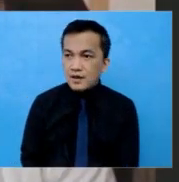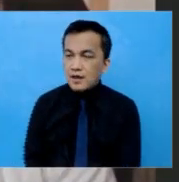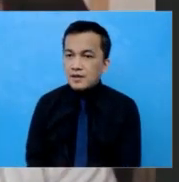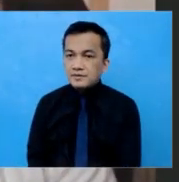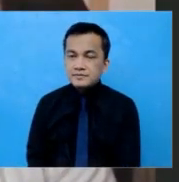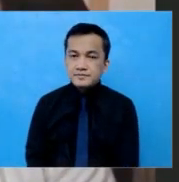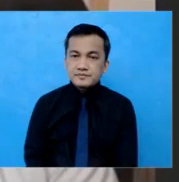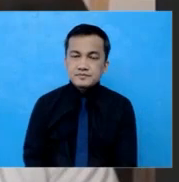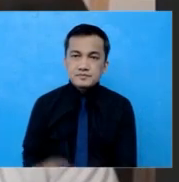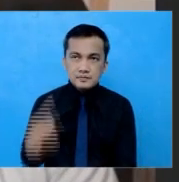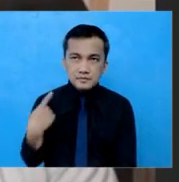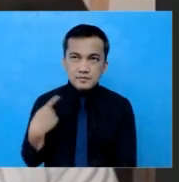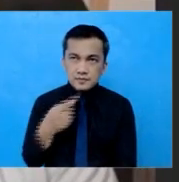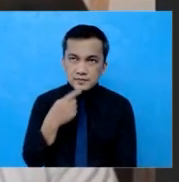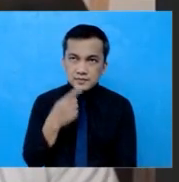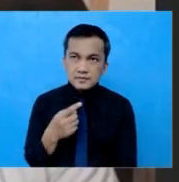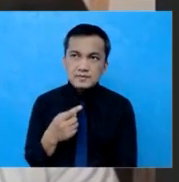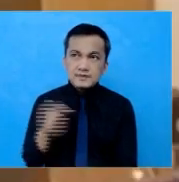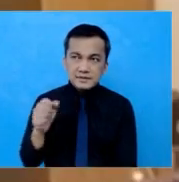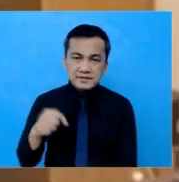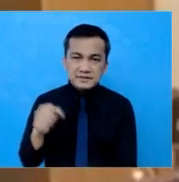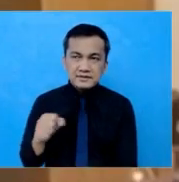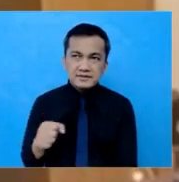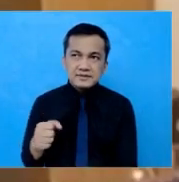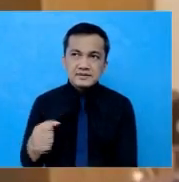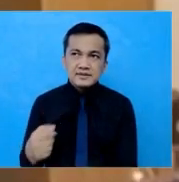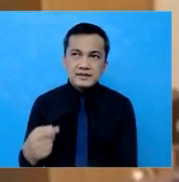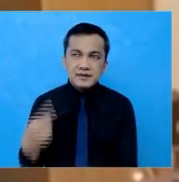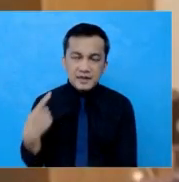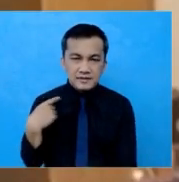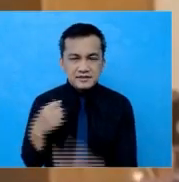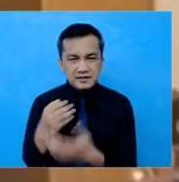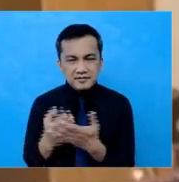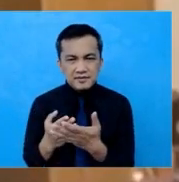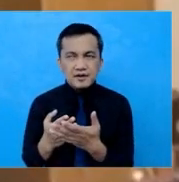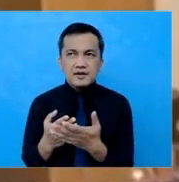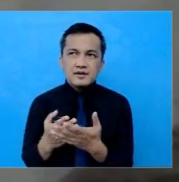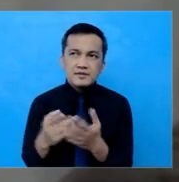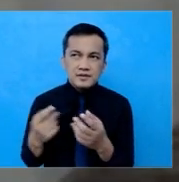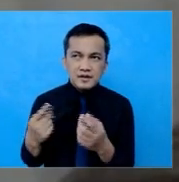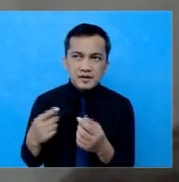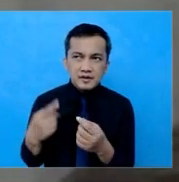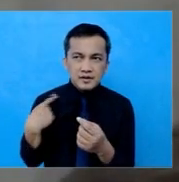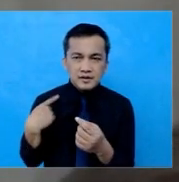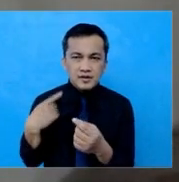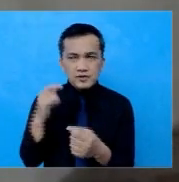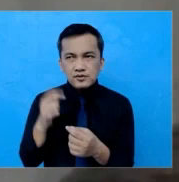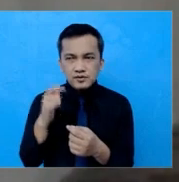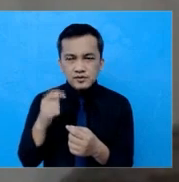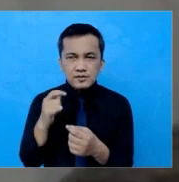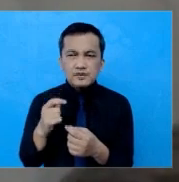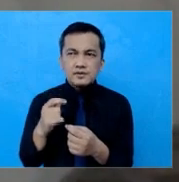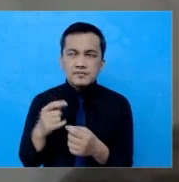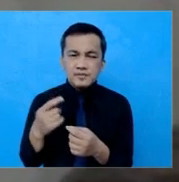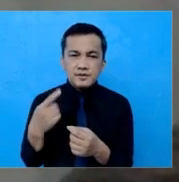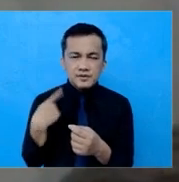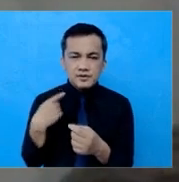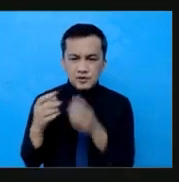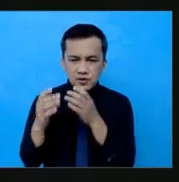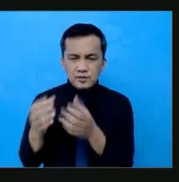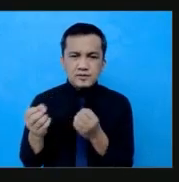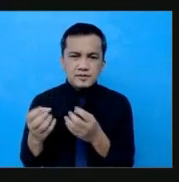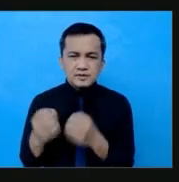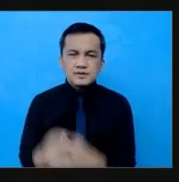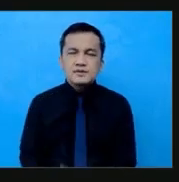si Haji Alejandro, at saka si Nonoy Siniga. Ang tawag doon sa YouTube channel namin ay ano? Marami po